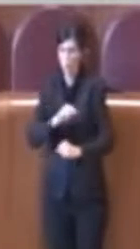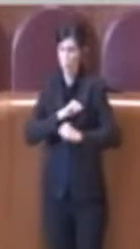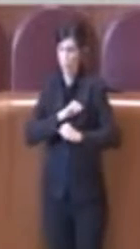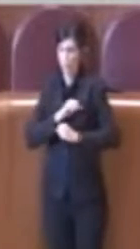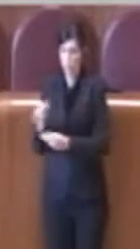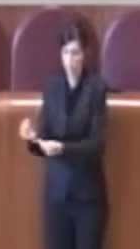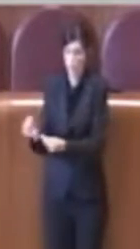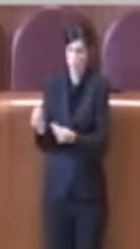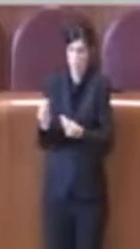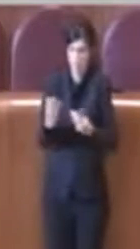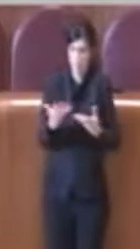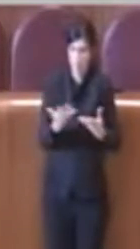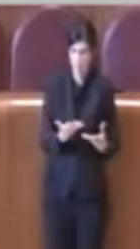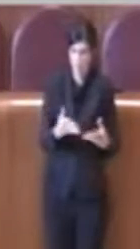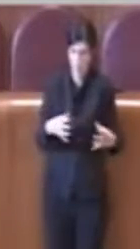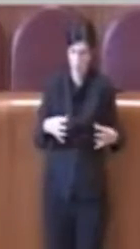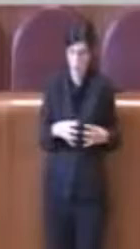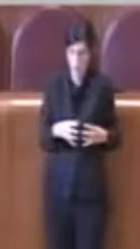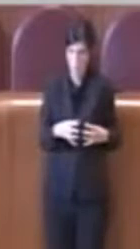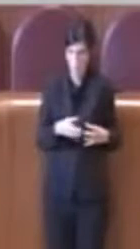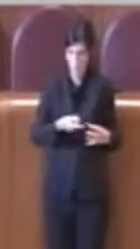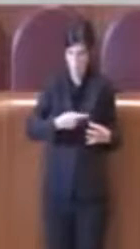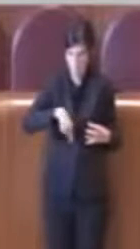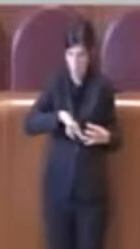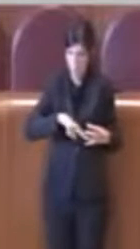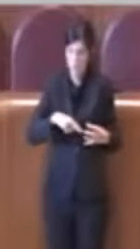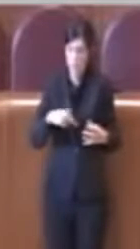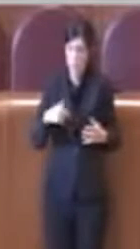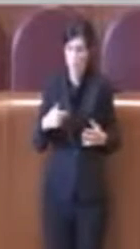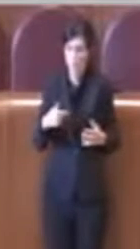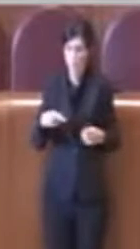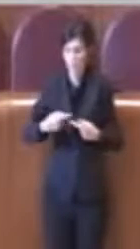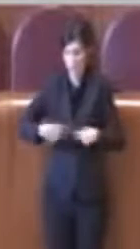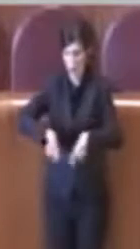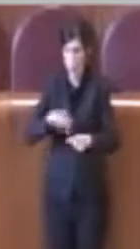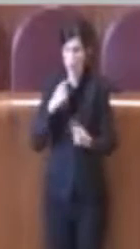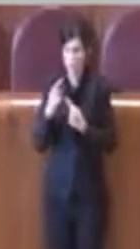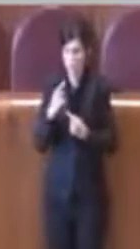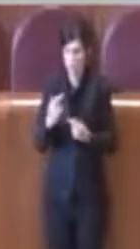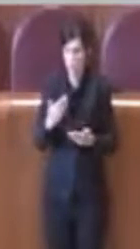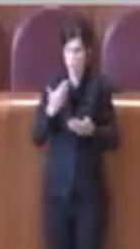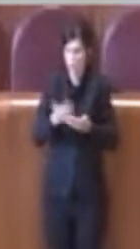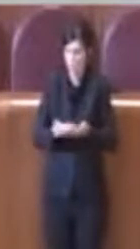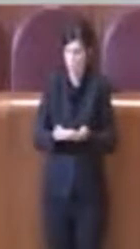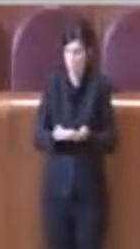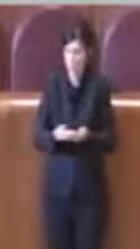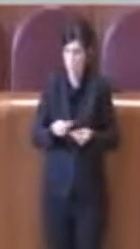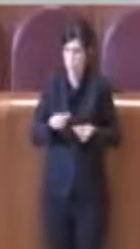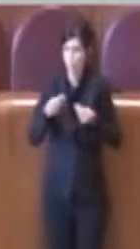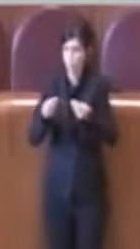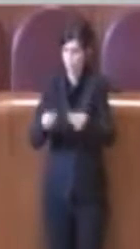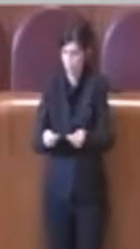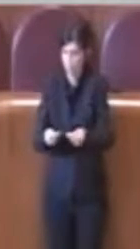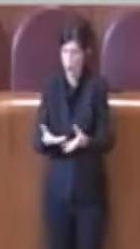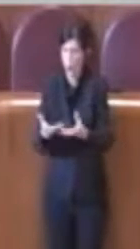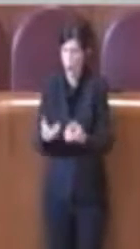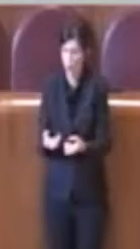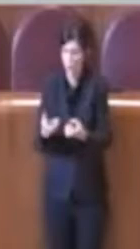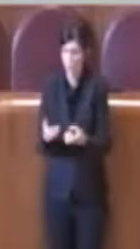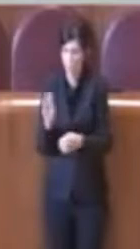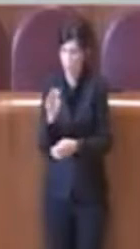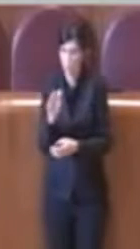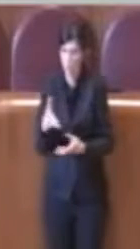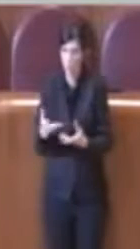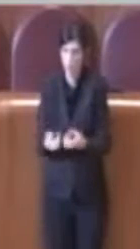che abbiamo portato in aula con gli atti poi sarà effettivamente concretizzato. Noi invece che siamo